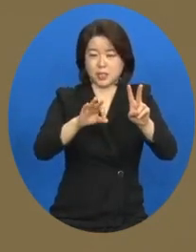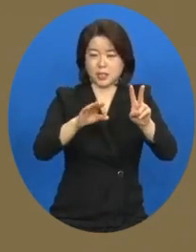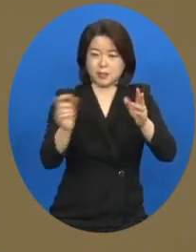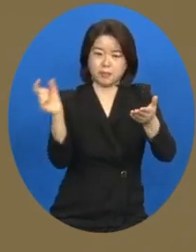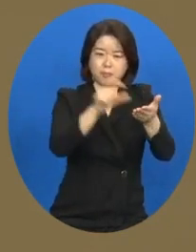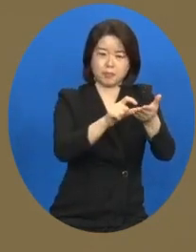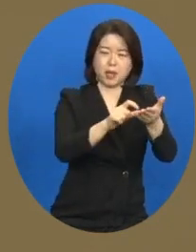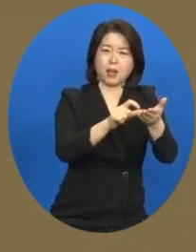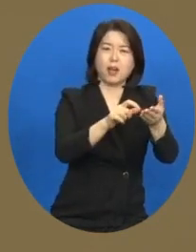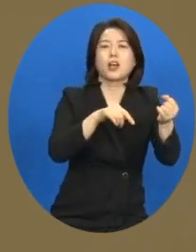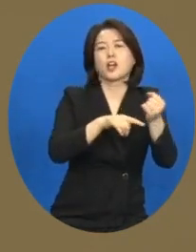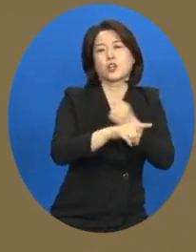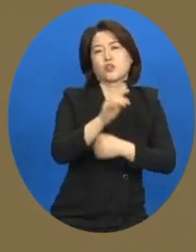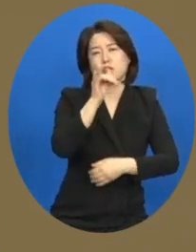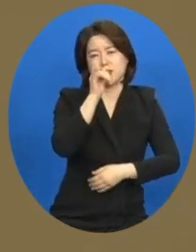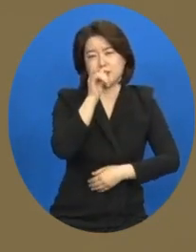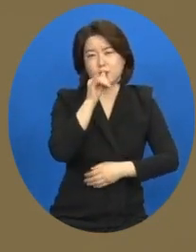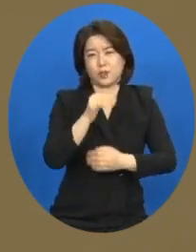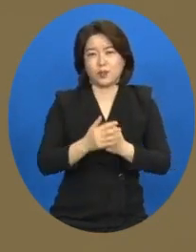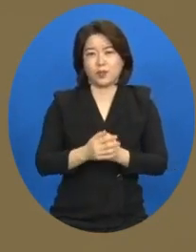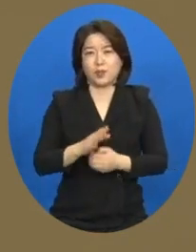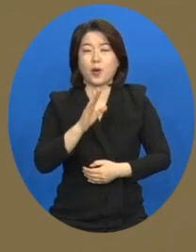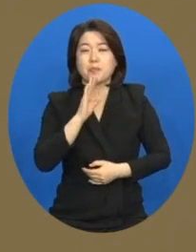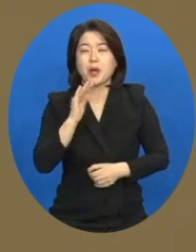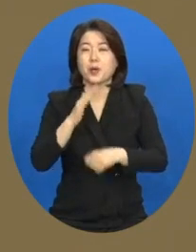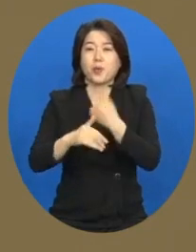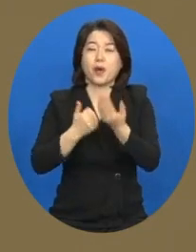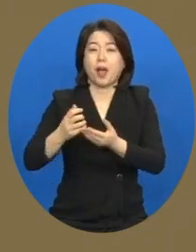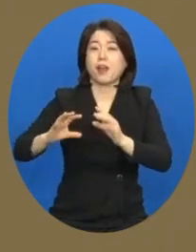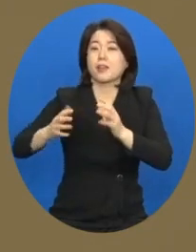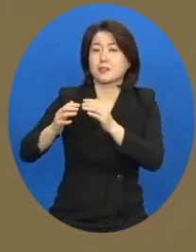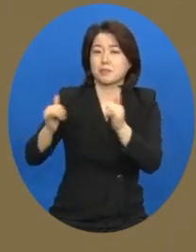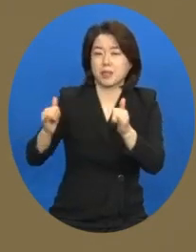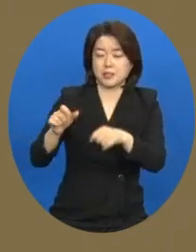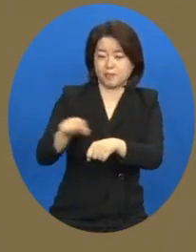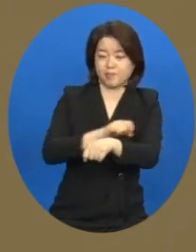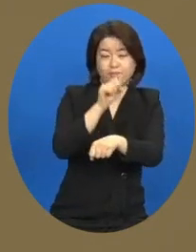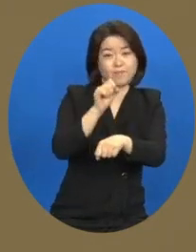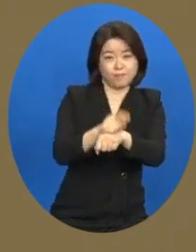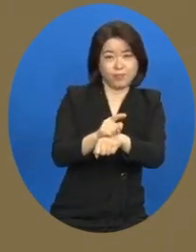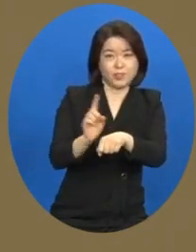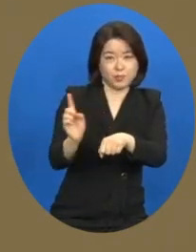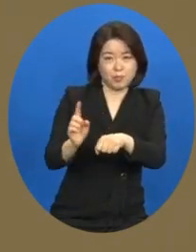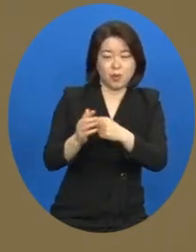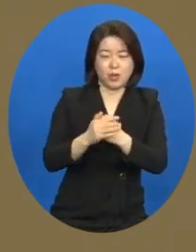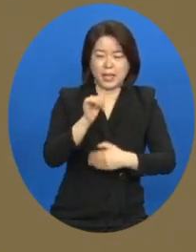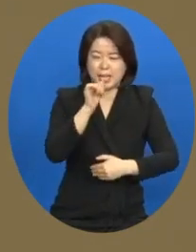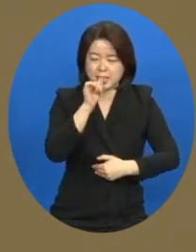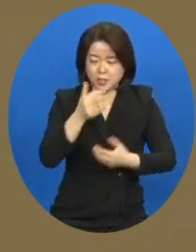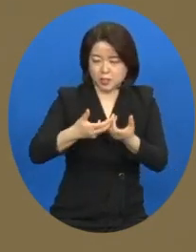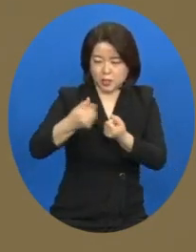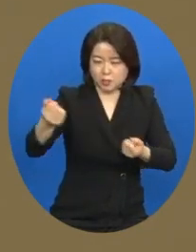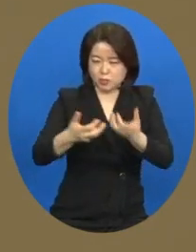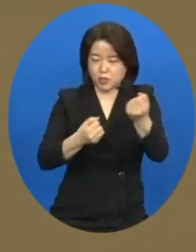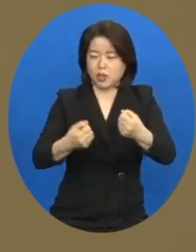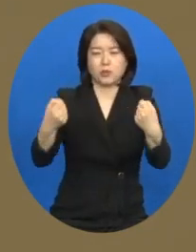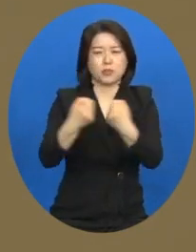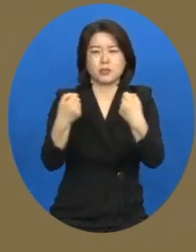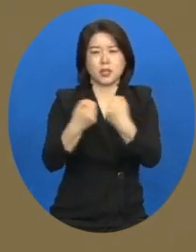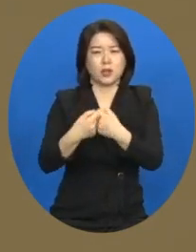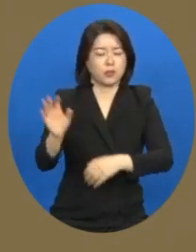뭐겠어요? 바로 하나님의 백성들의 특징이 절대로 분열하고 싸우는 게